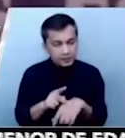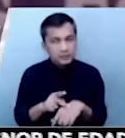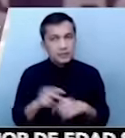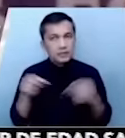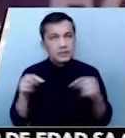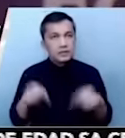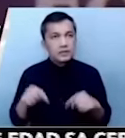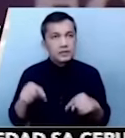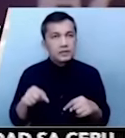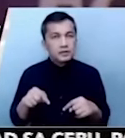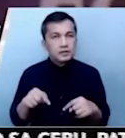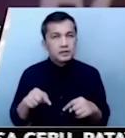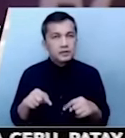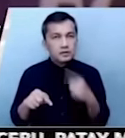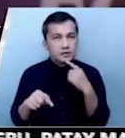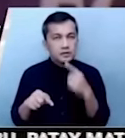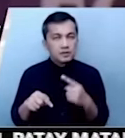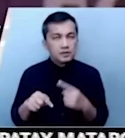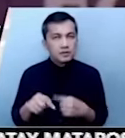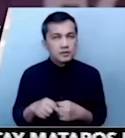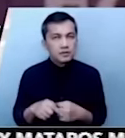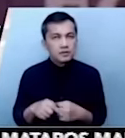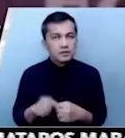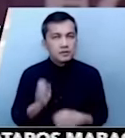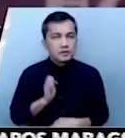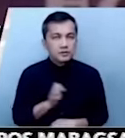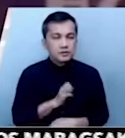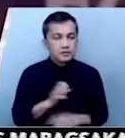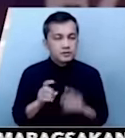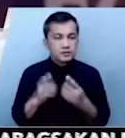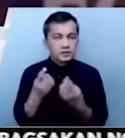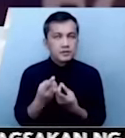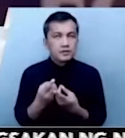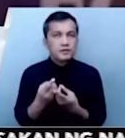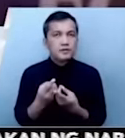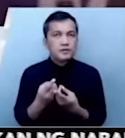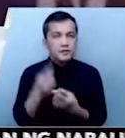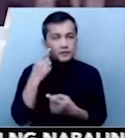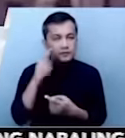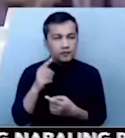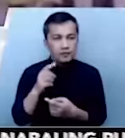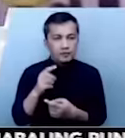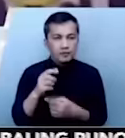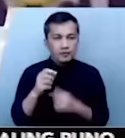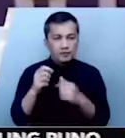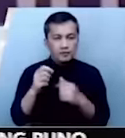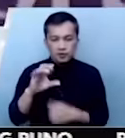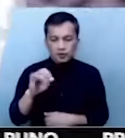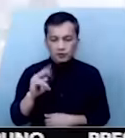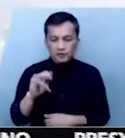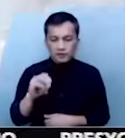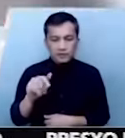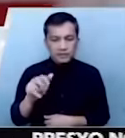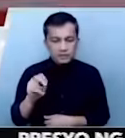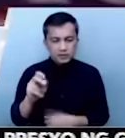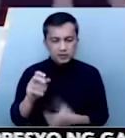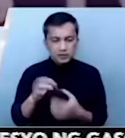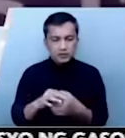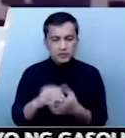This is an activity by the Executive Department for the Covenant of Bagong Pilipinas. Yung charter changes,